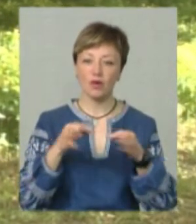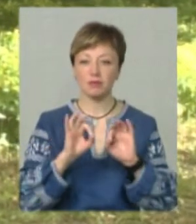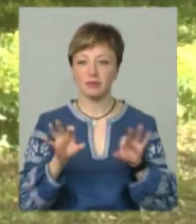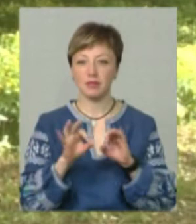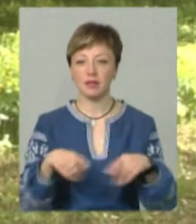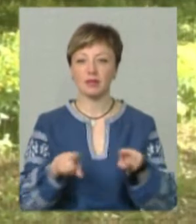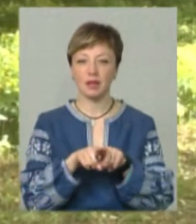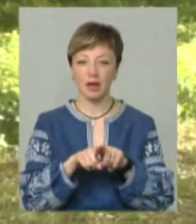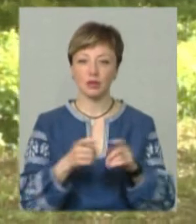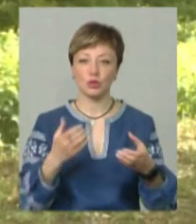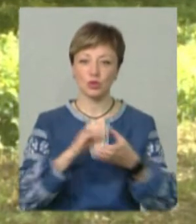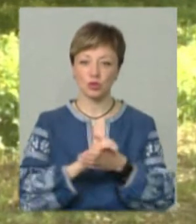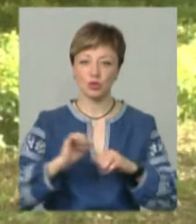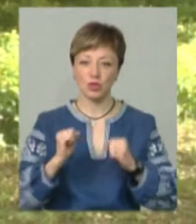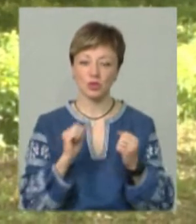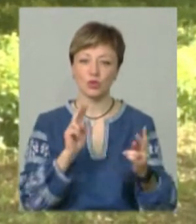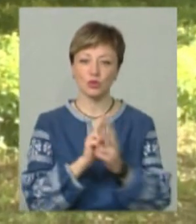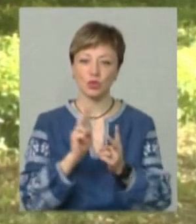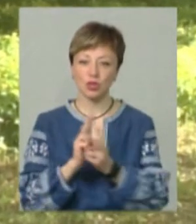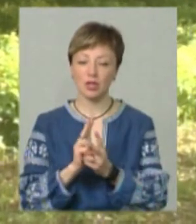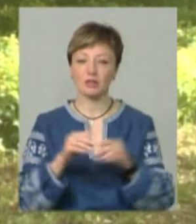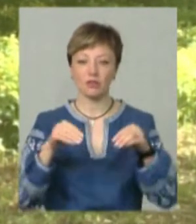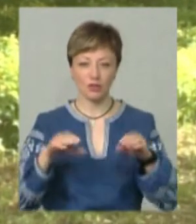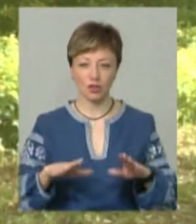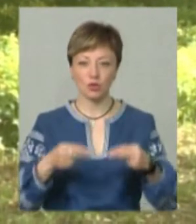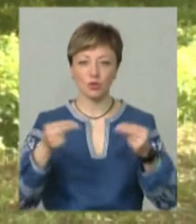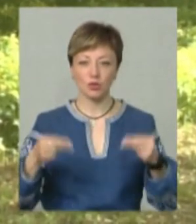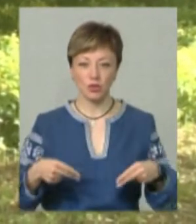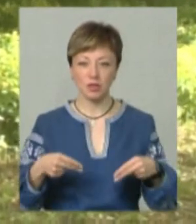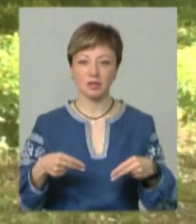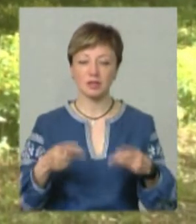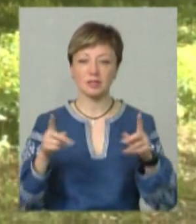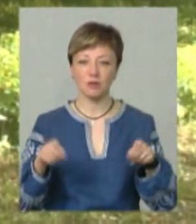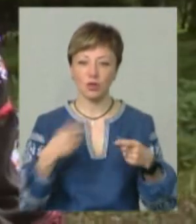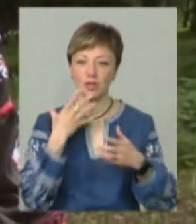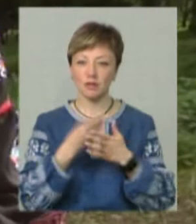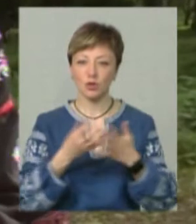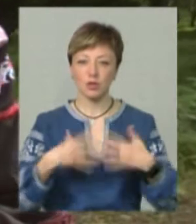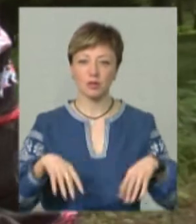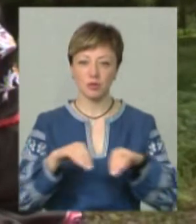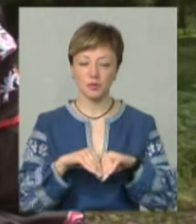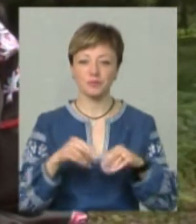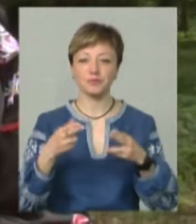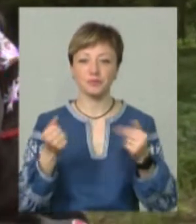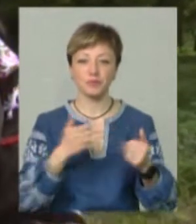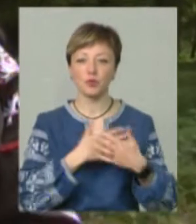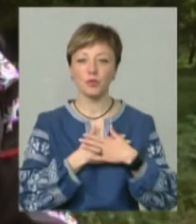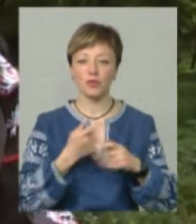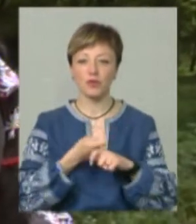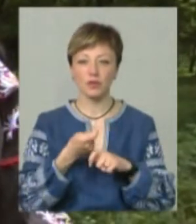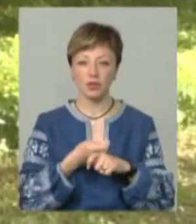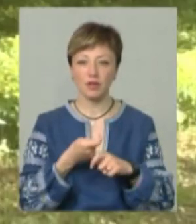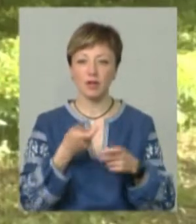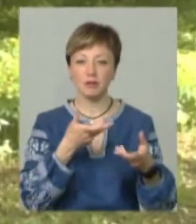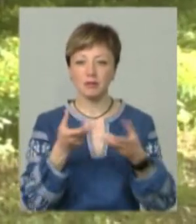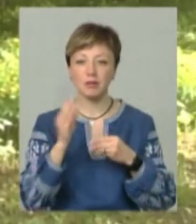ми здружилися, зустрічалися і вирішили одружитися, створити свою сім'ю. Андрій зізнається, любов до вишиванки привела